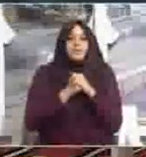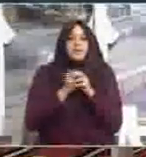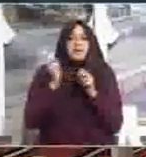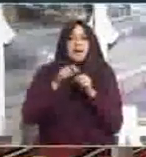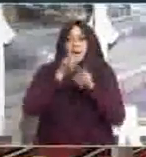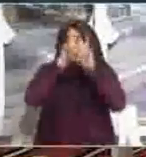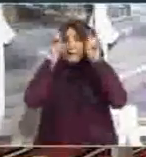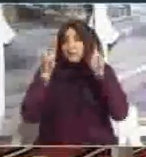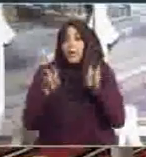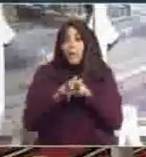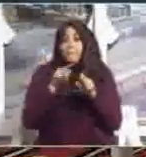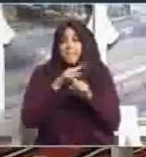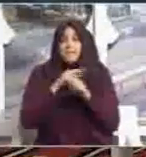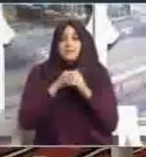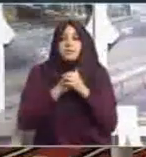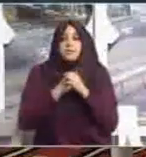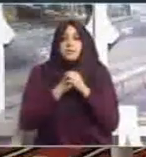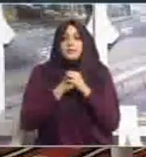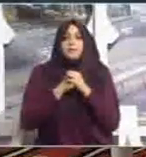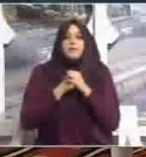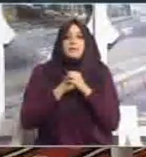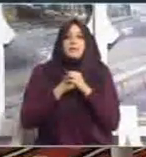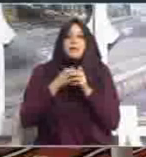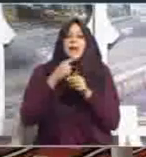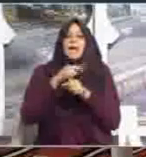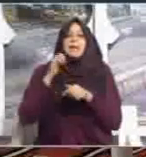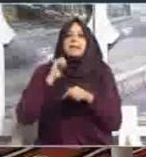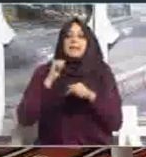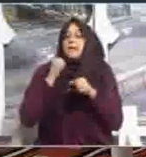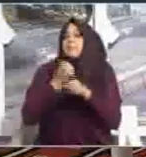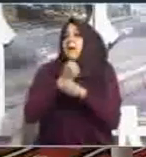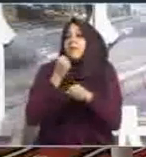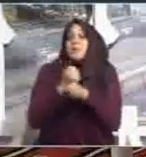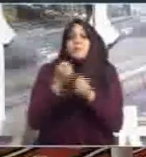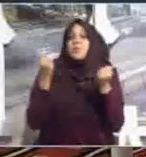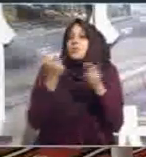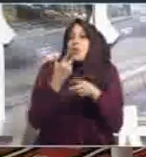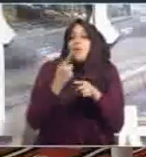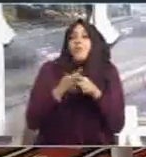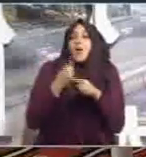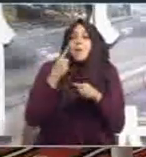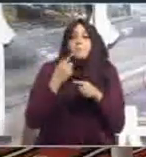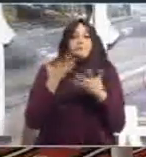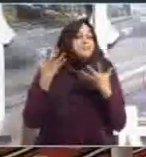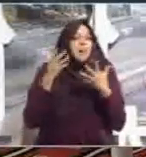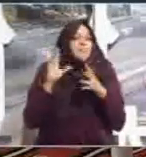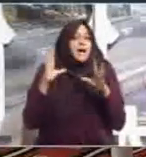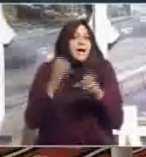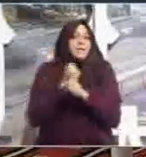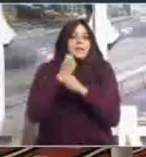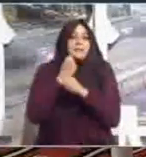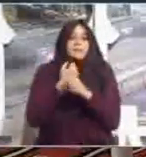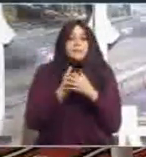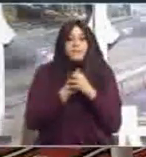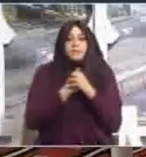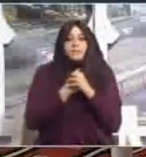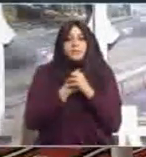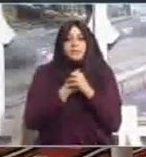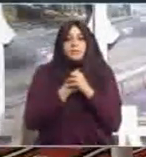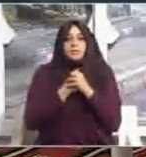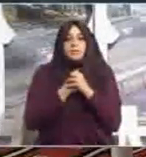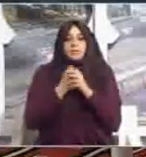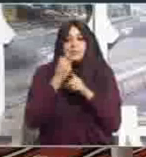على شهادة وحاولت نحصل على عمل عدة مرات وما تمكنتش. مع أني